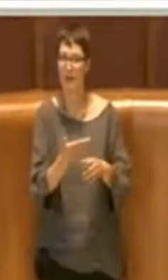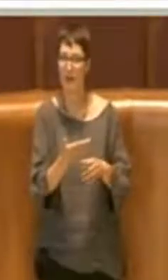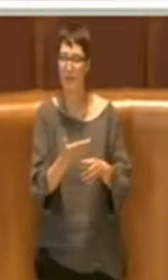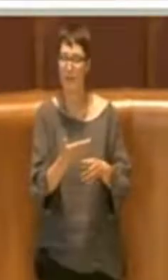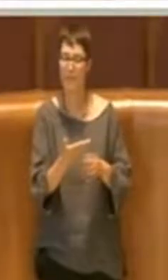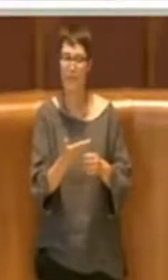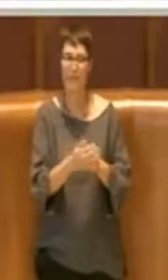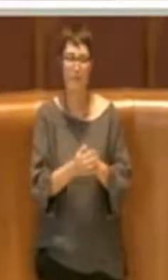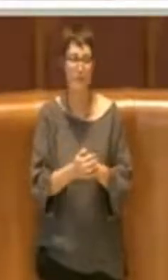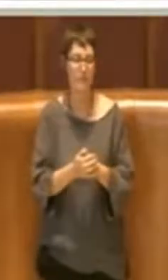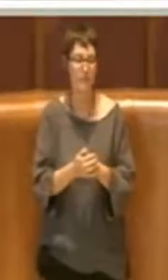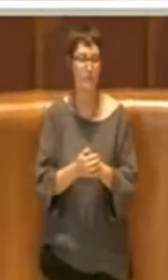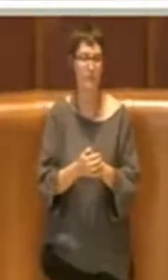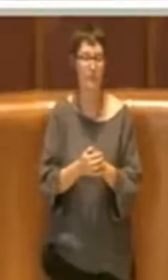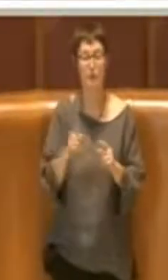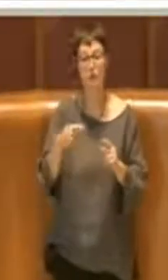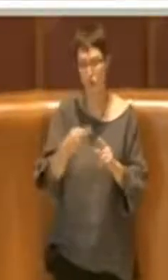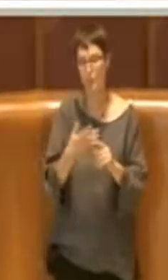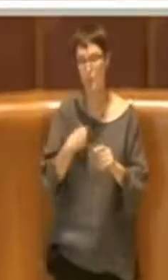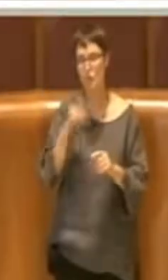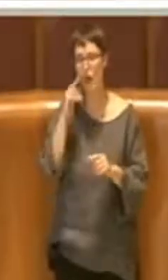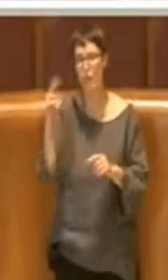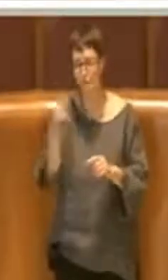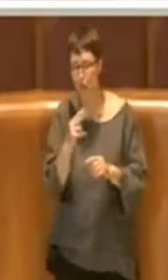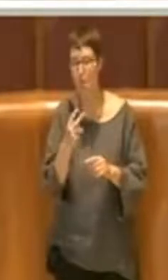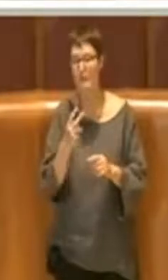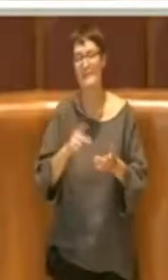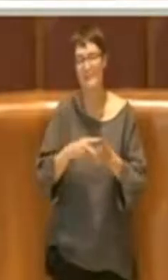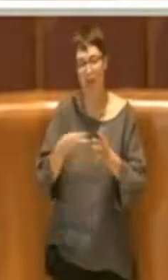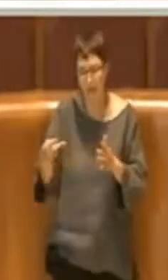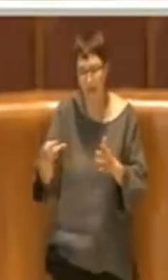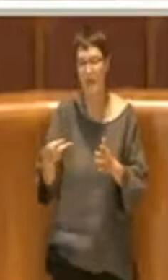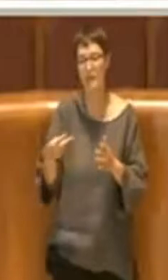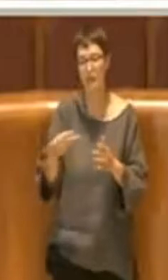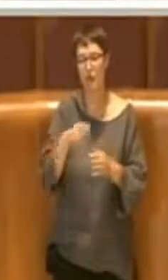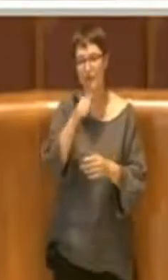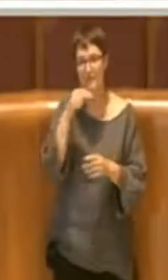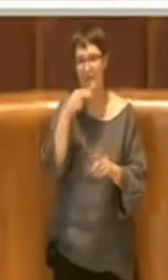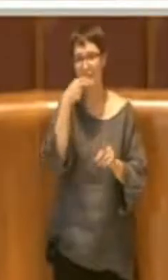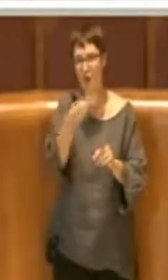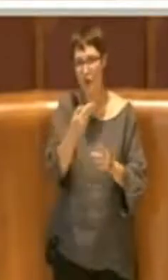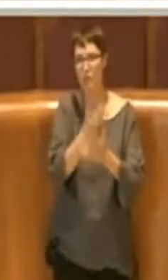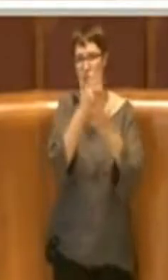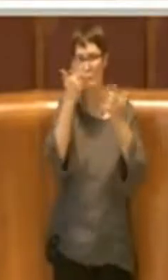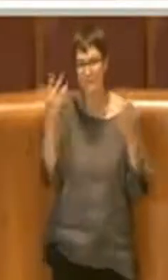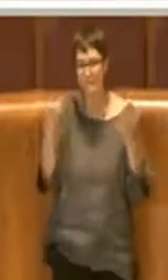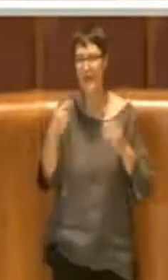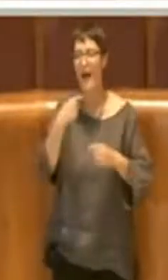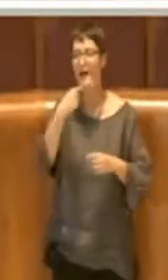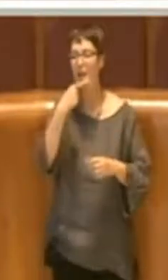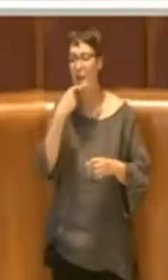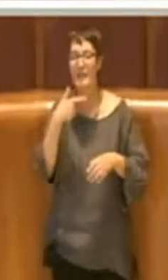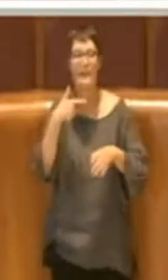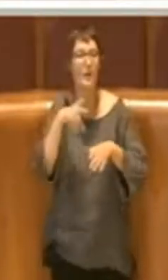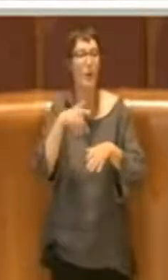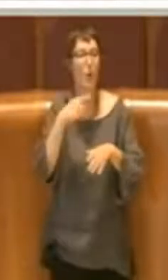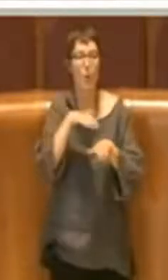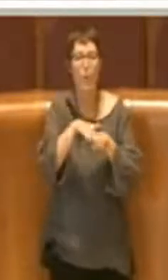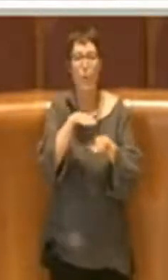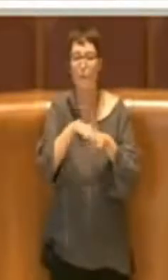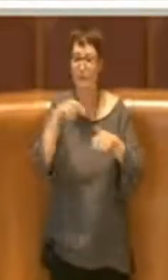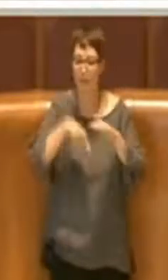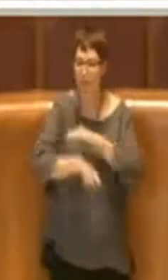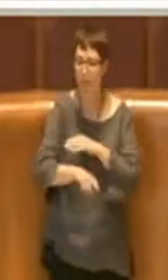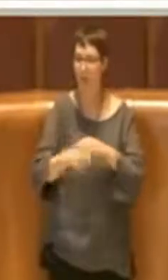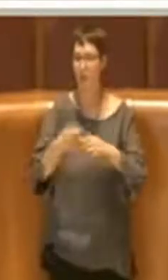strettamente trasportistici e di funzionalità, che chiaramente chi utilizza il trasporto pubblico deve avere nei nomi delle stazioni